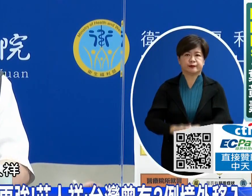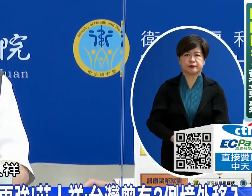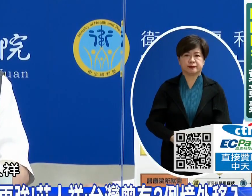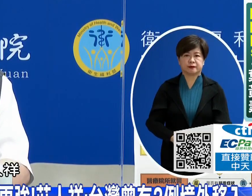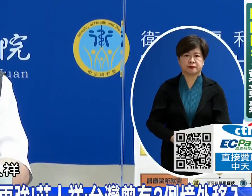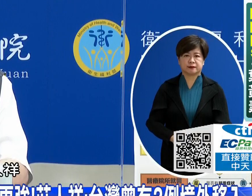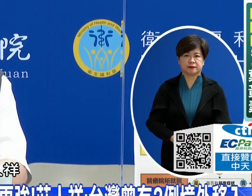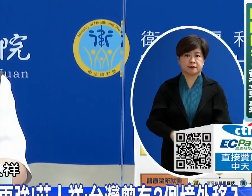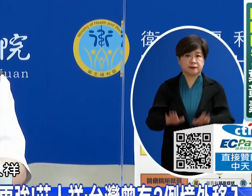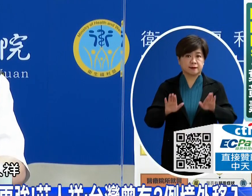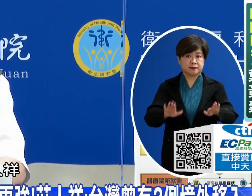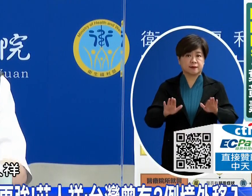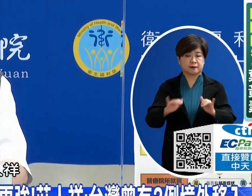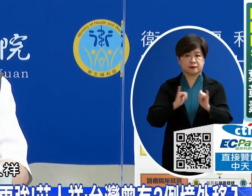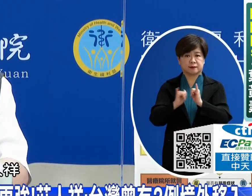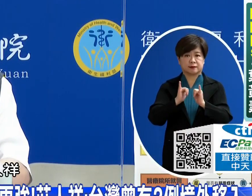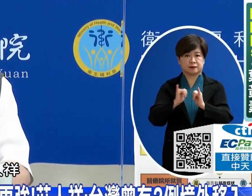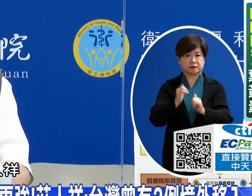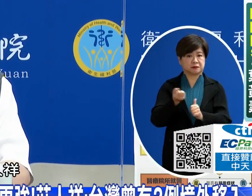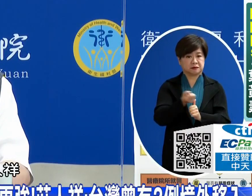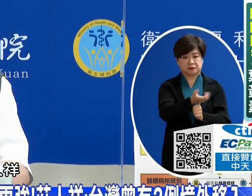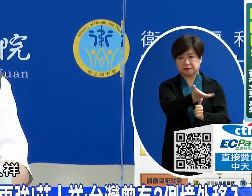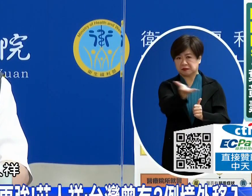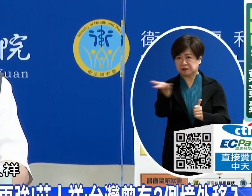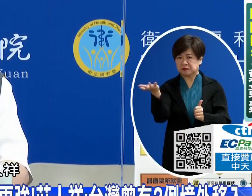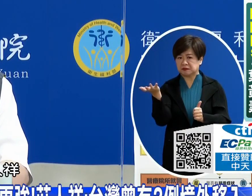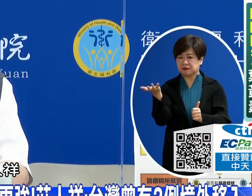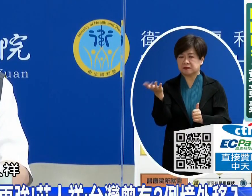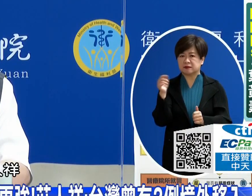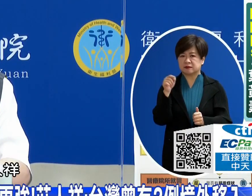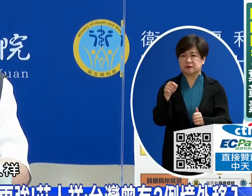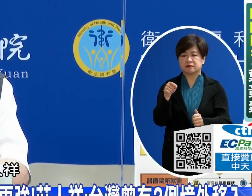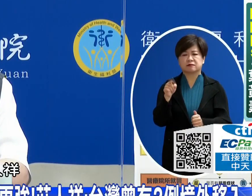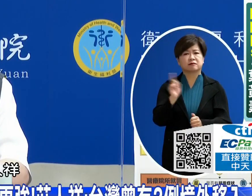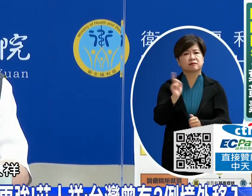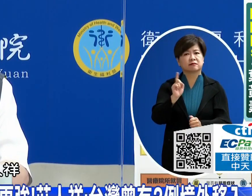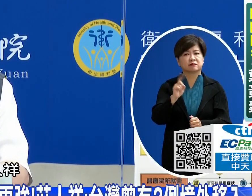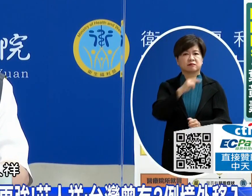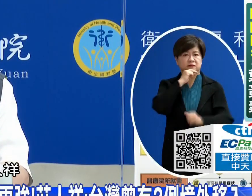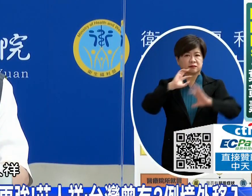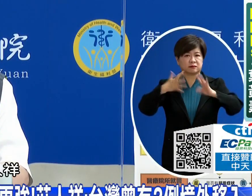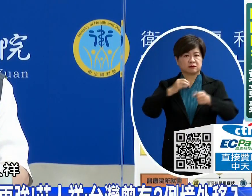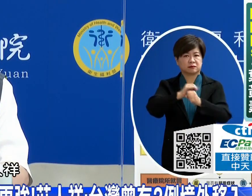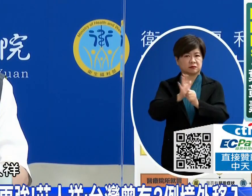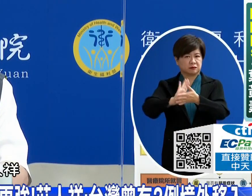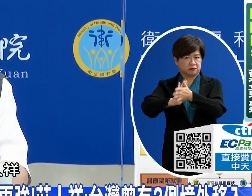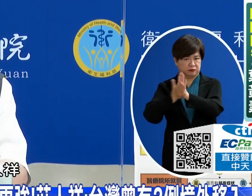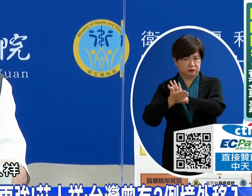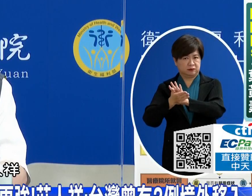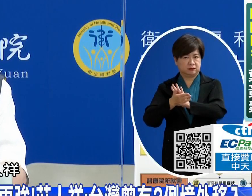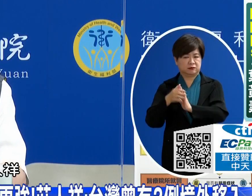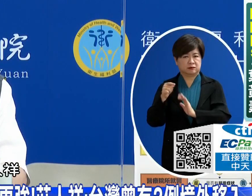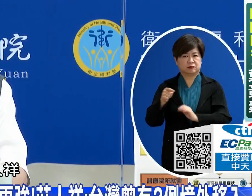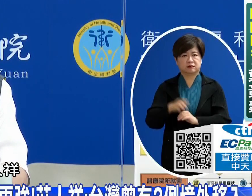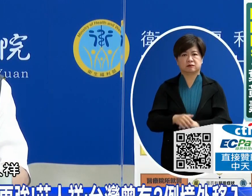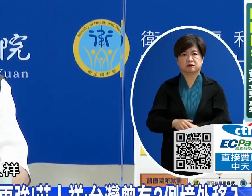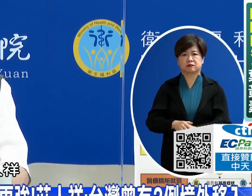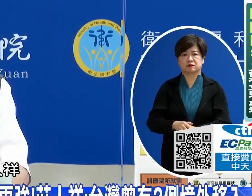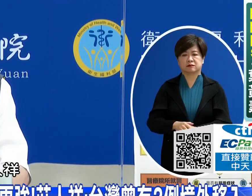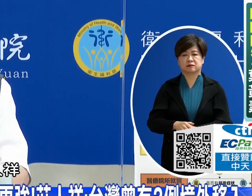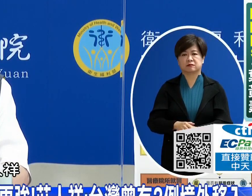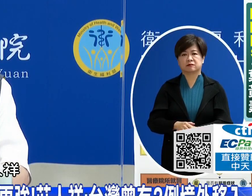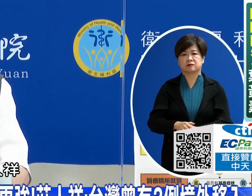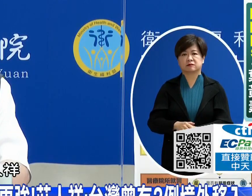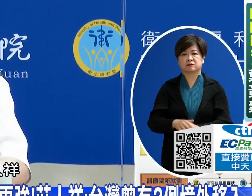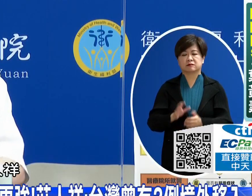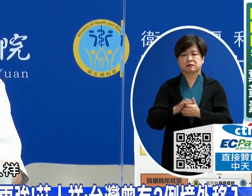那我们目前社区流行的，应该就是以这个英国的变异株哦，也是所谓的阿尔法这一株